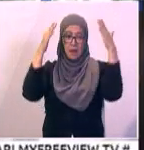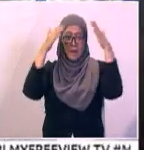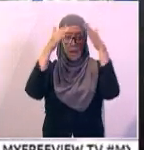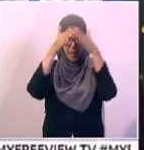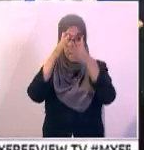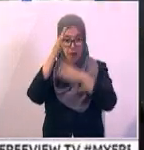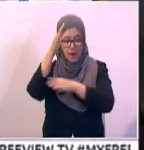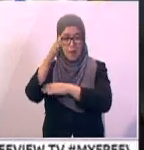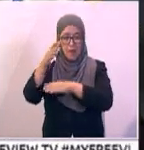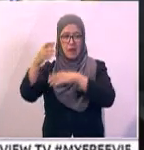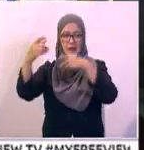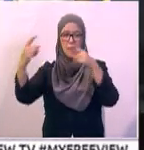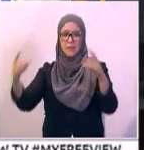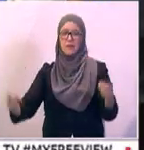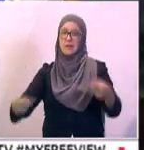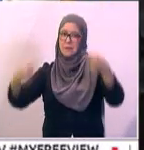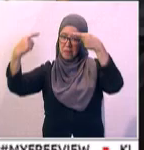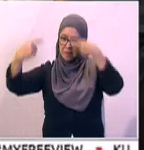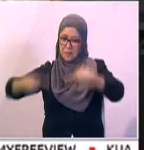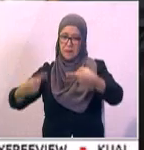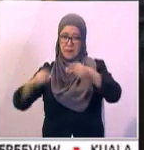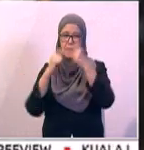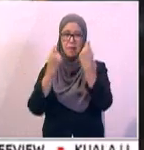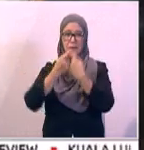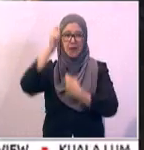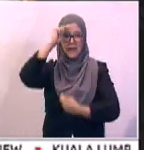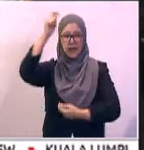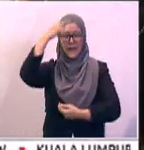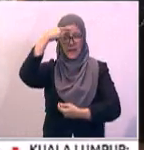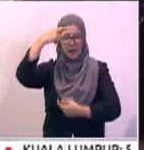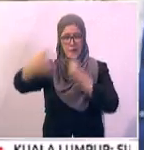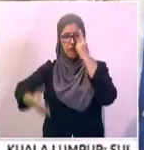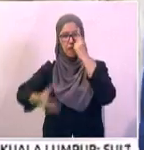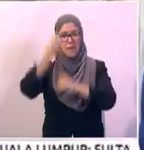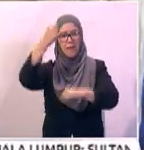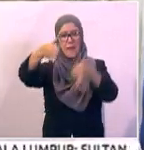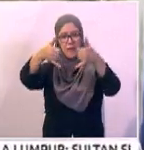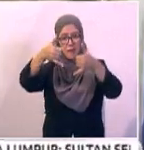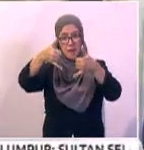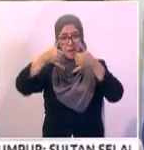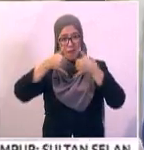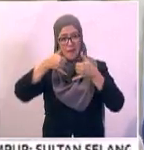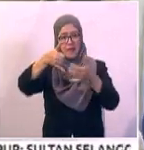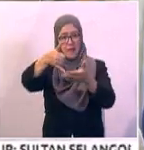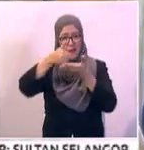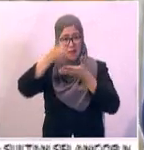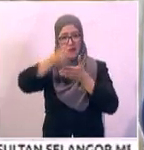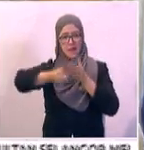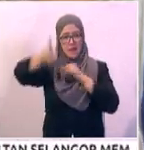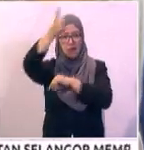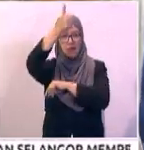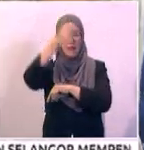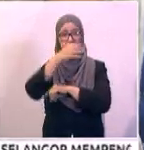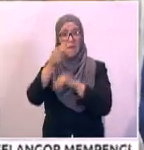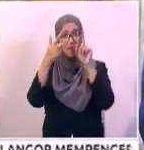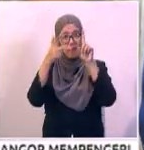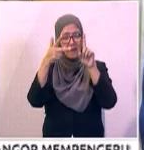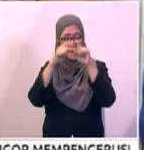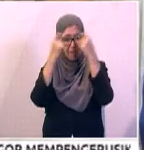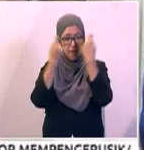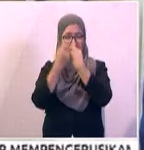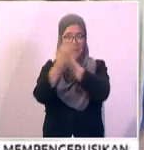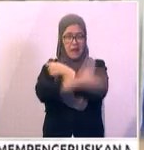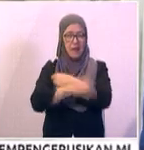di tempat kedua, Terengganu, untuk perebutan Piala Agong pada 6 September. 13 pasukan negeri bakal menyertai kejohanan